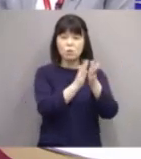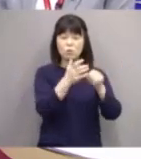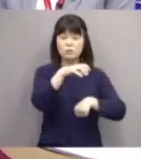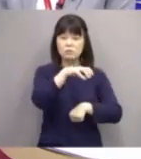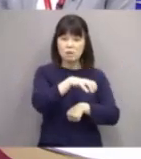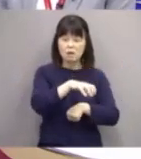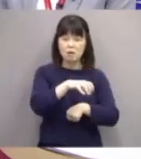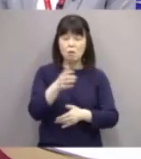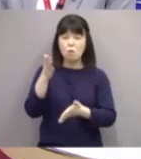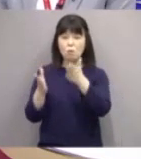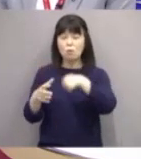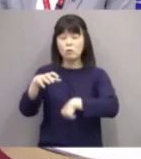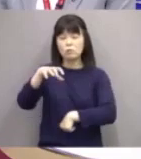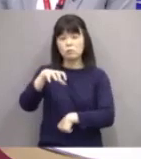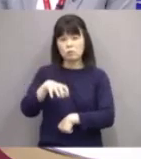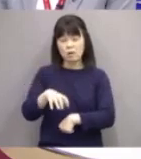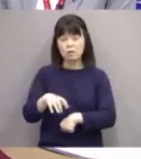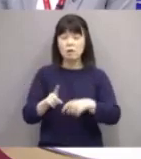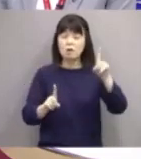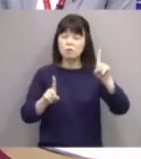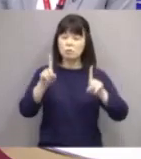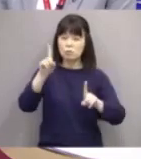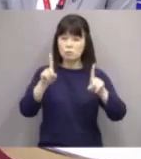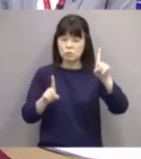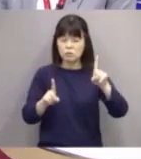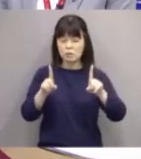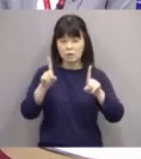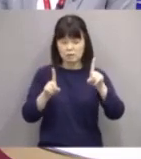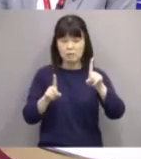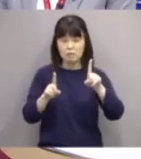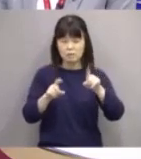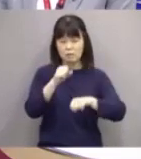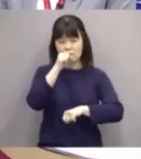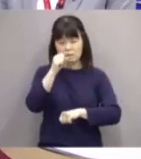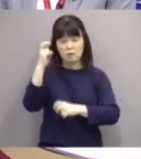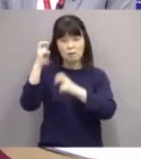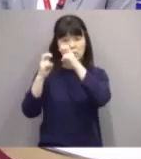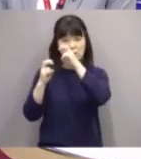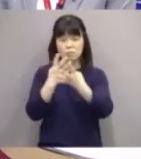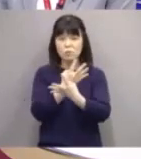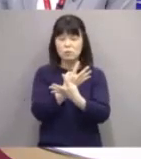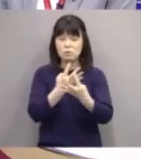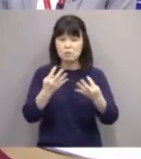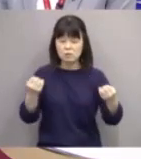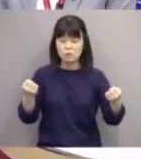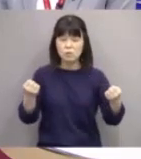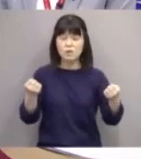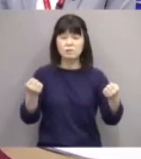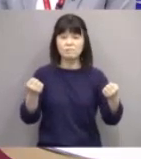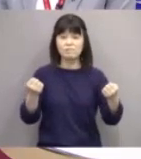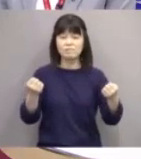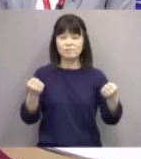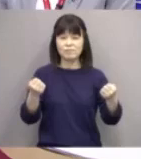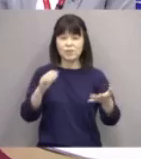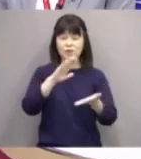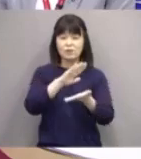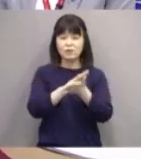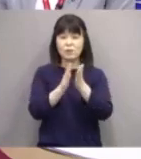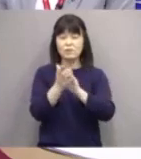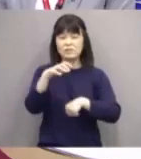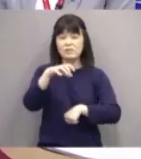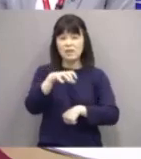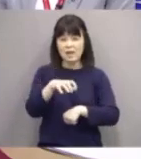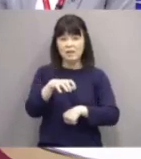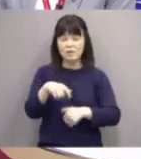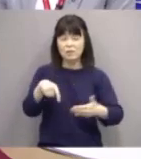か、それとも保育園に通わせようか悩んでいる方も多いのではないでしょうか。そこで幼稚園についてよ